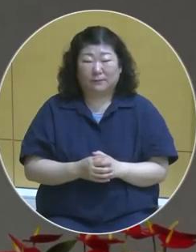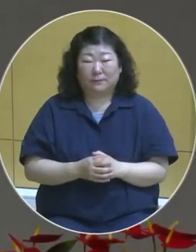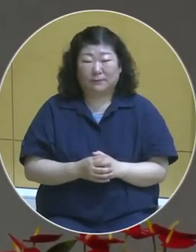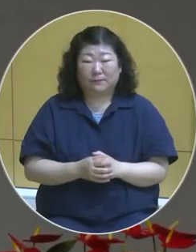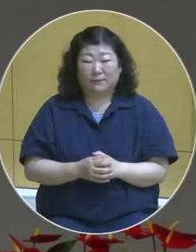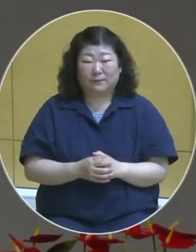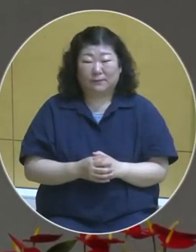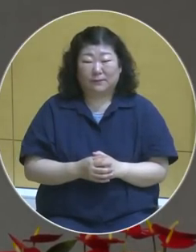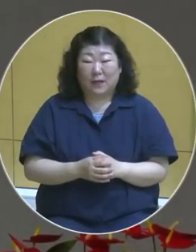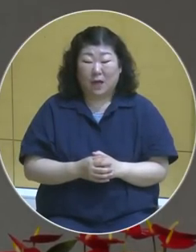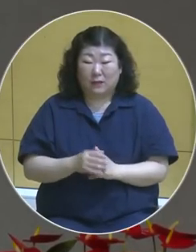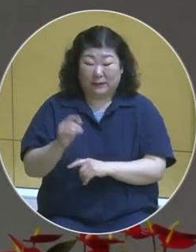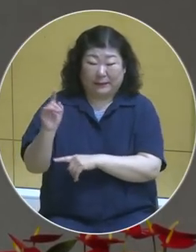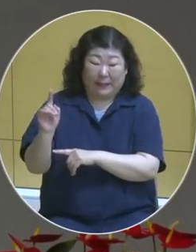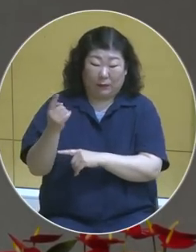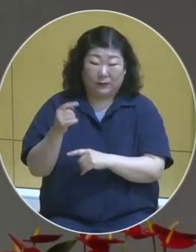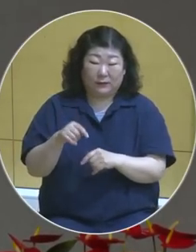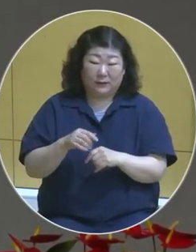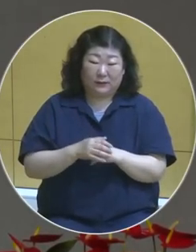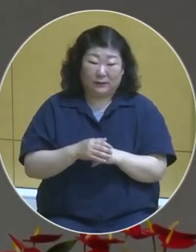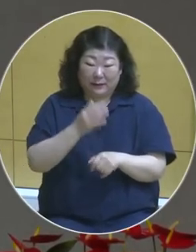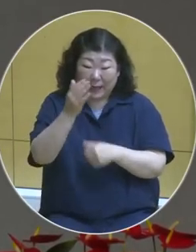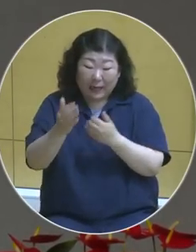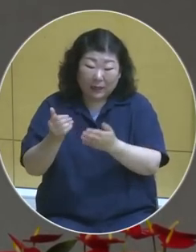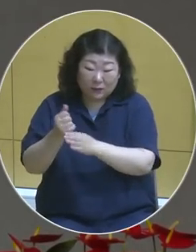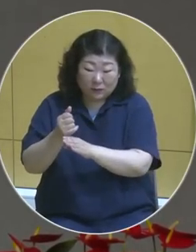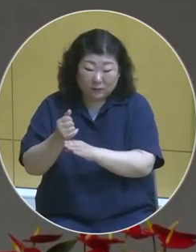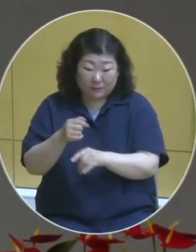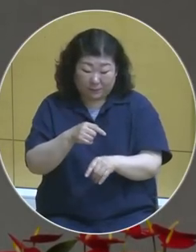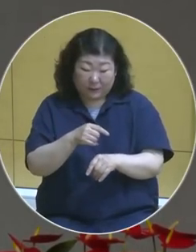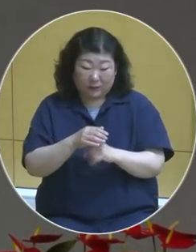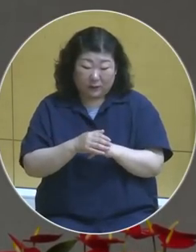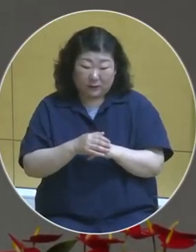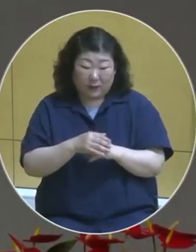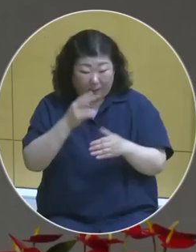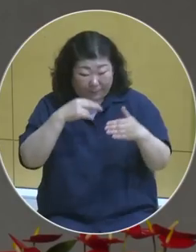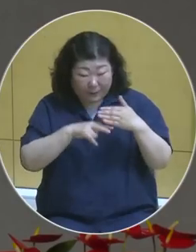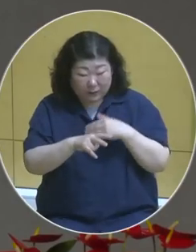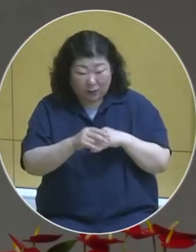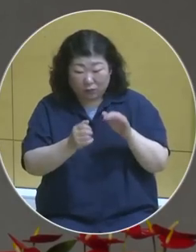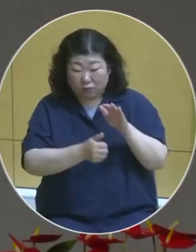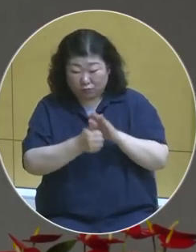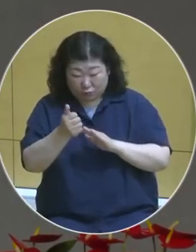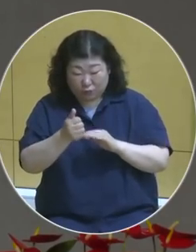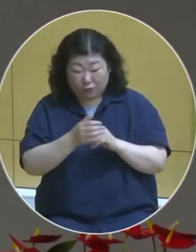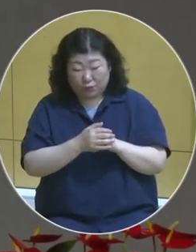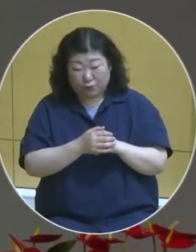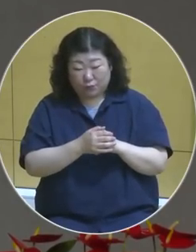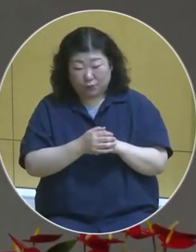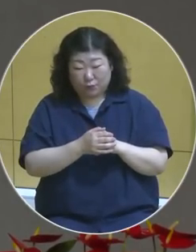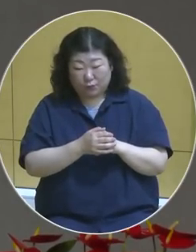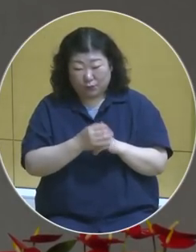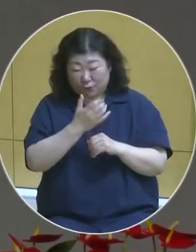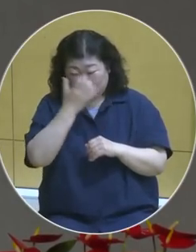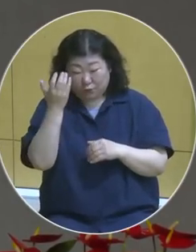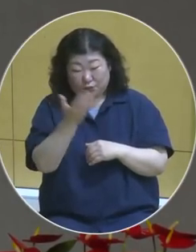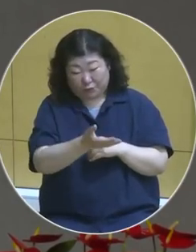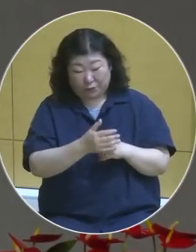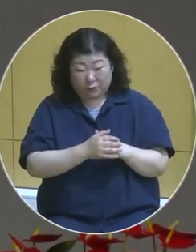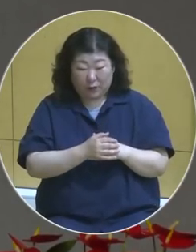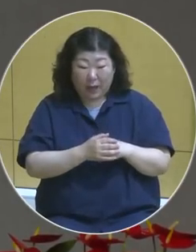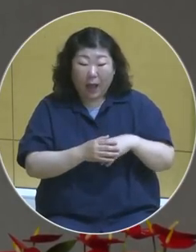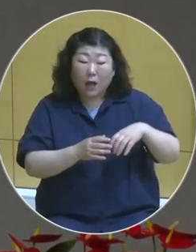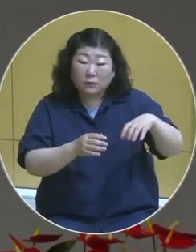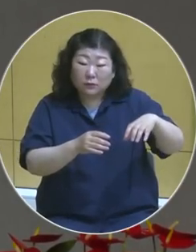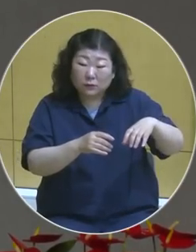다윗은 하나님께서 바로 이 다윗에게 비전을 주시고 소망을 주시고 꿈을 주셔서 그 동굴 속에서